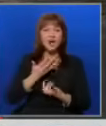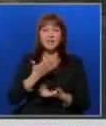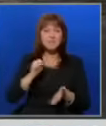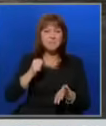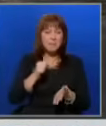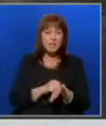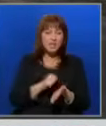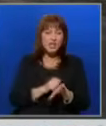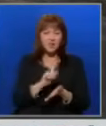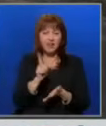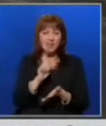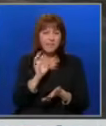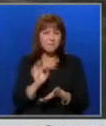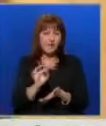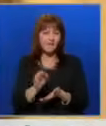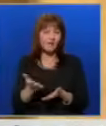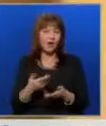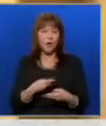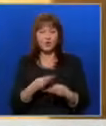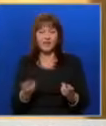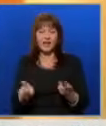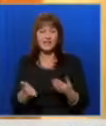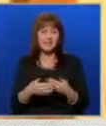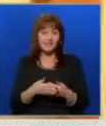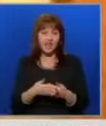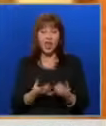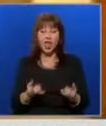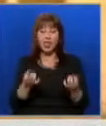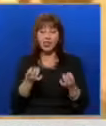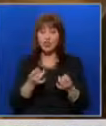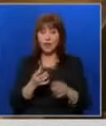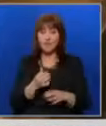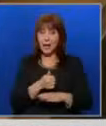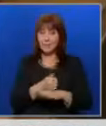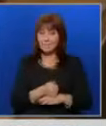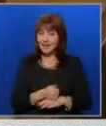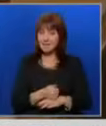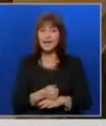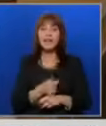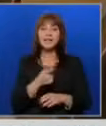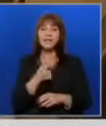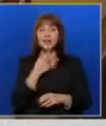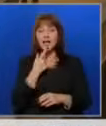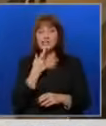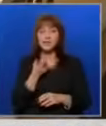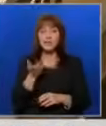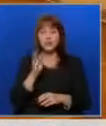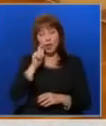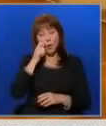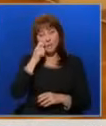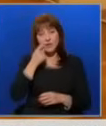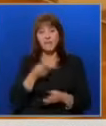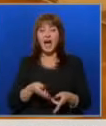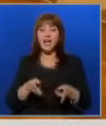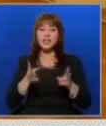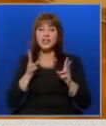печати, неправилно запечатани, отваряне, затваряне. Новоизбраният кандидат за кмет на село Зидарово заяви, че ще обжалва решението